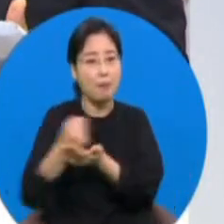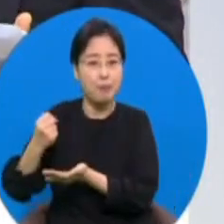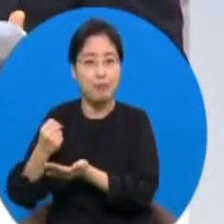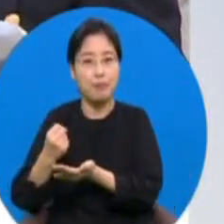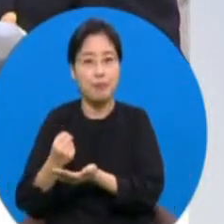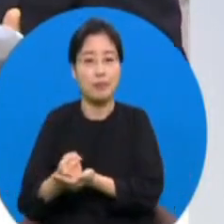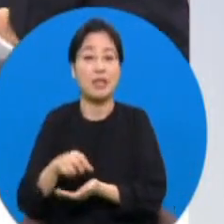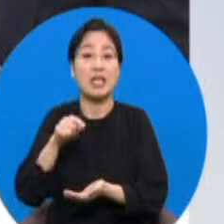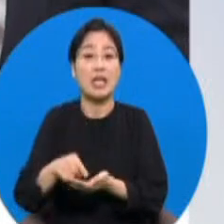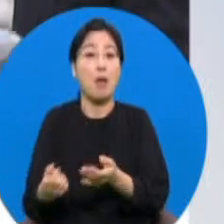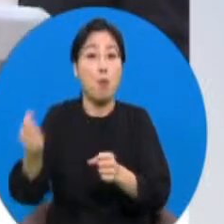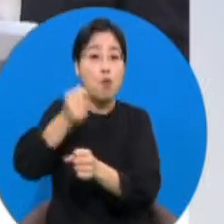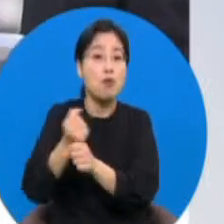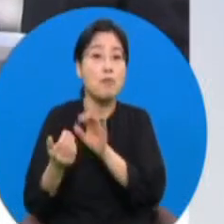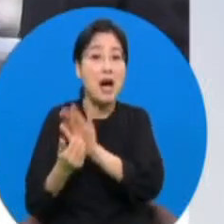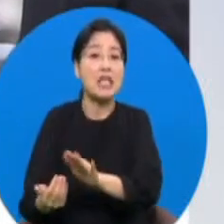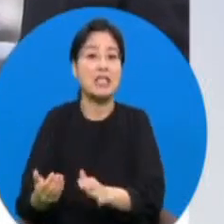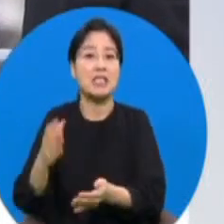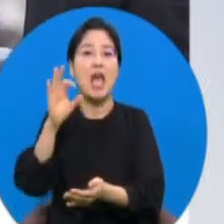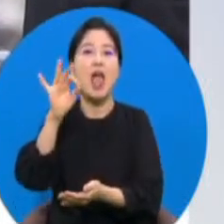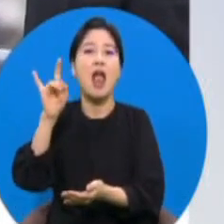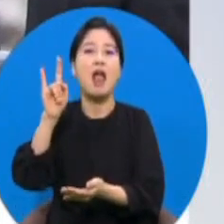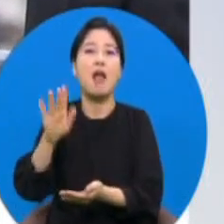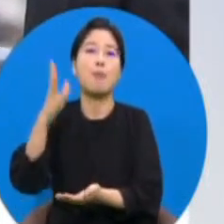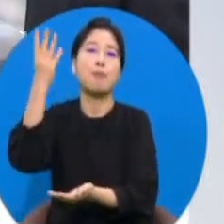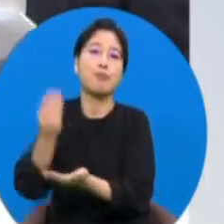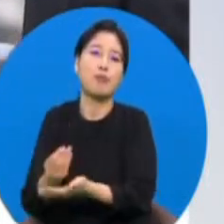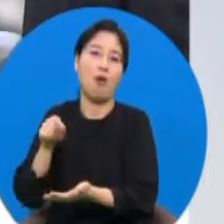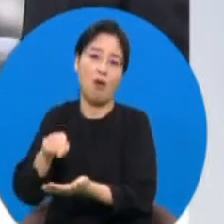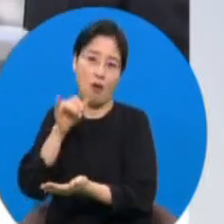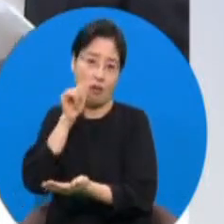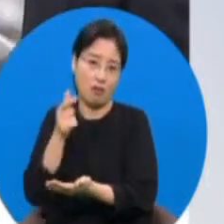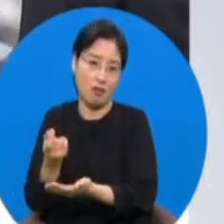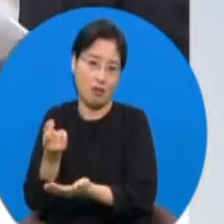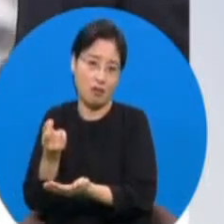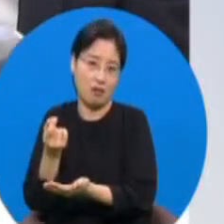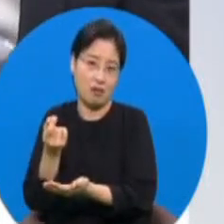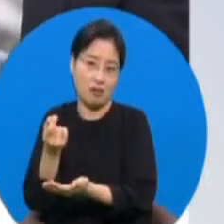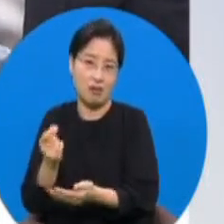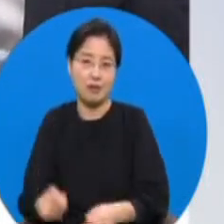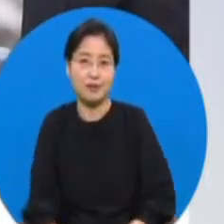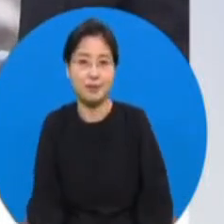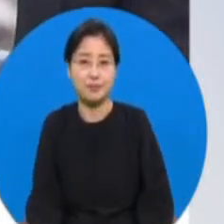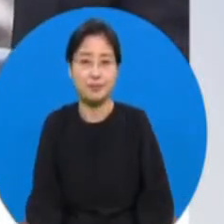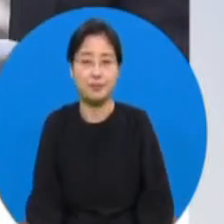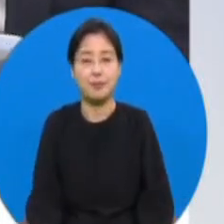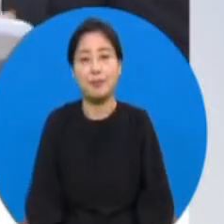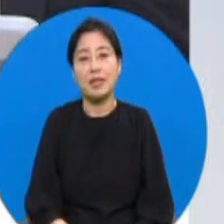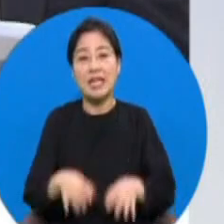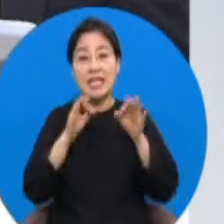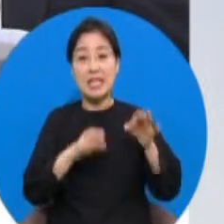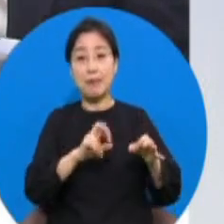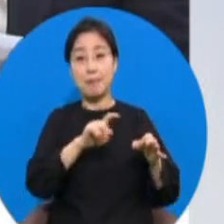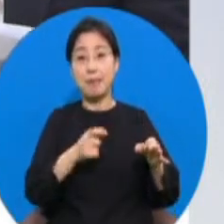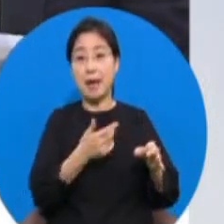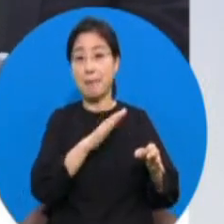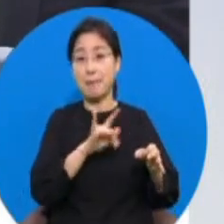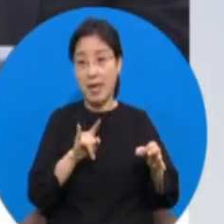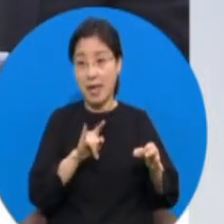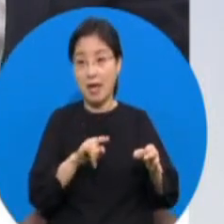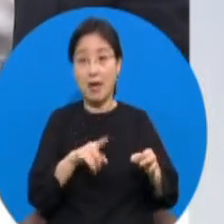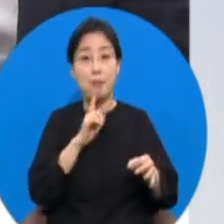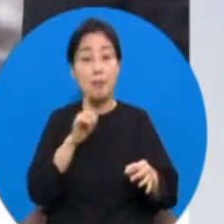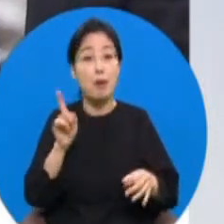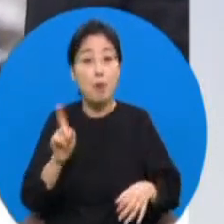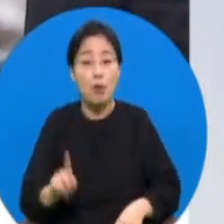설치해줬다는 것 같아요. 그러면 김만배는 정말 지금 주장은 그거 아니에요? 이재명 대표하고 아무 상관이 없고 다 정당하다는